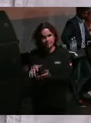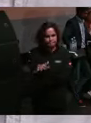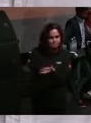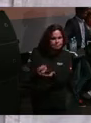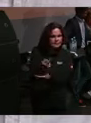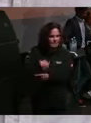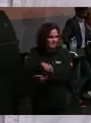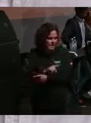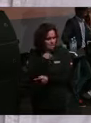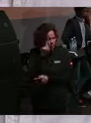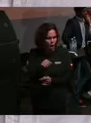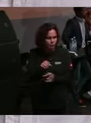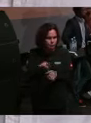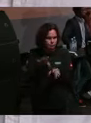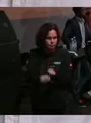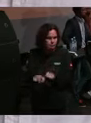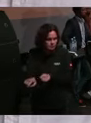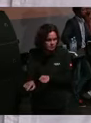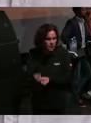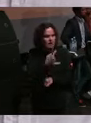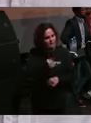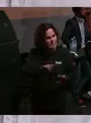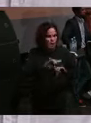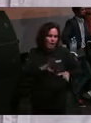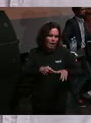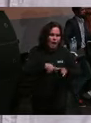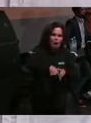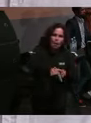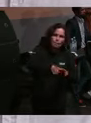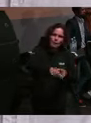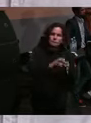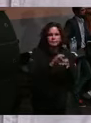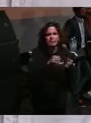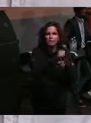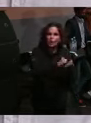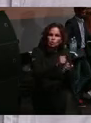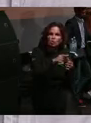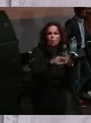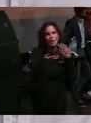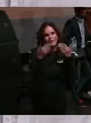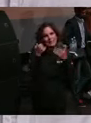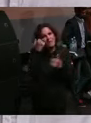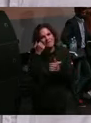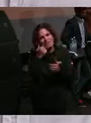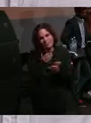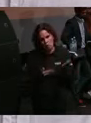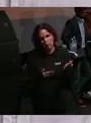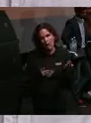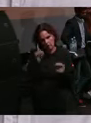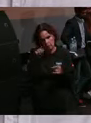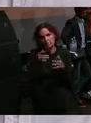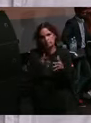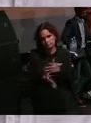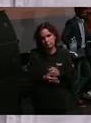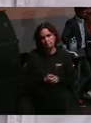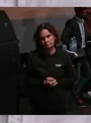kunne skaffe, det må vi kanskje klare på natur- og klimavennlige måter hvis vi... Vi